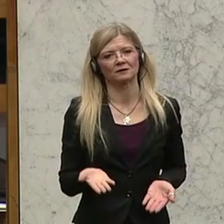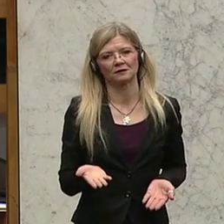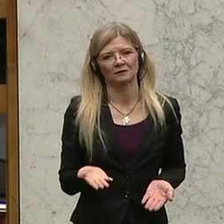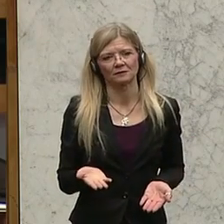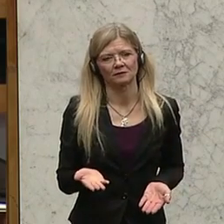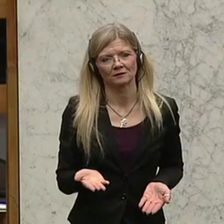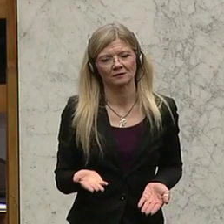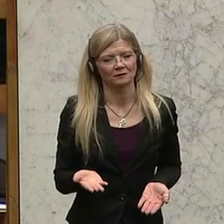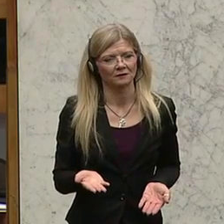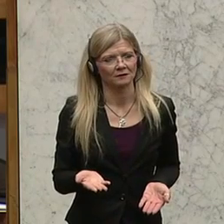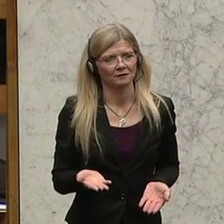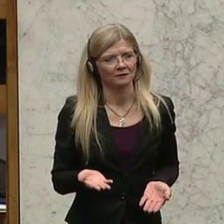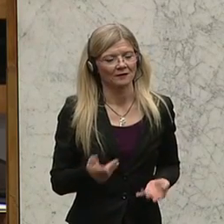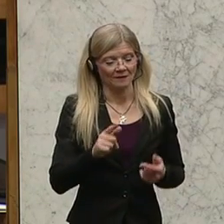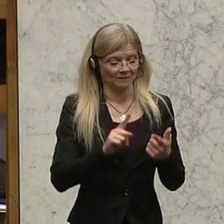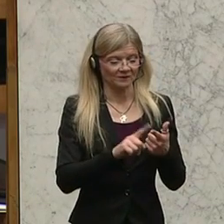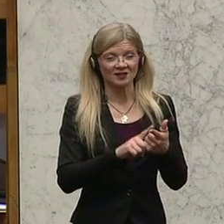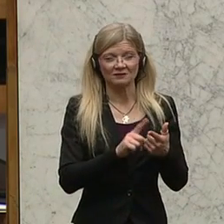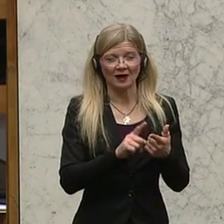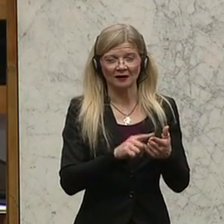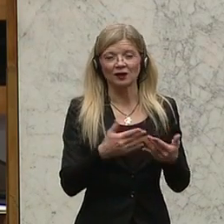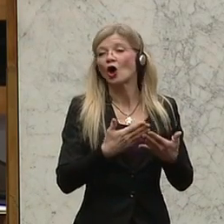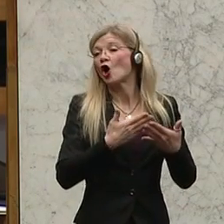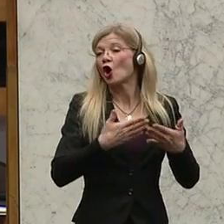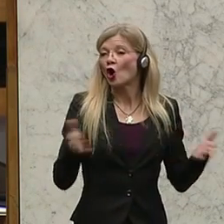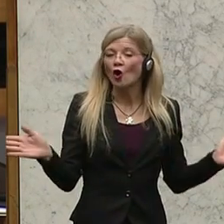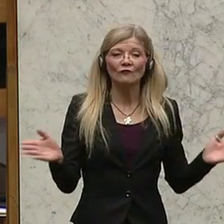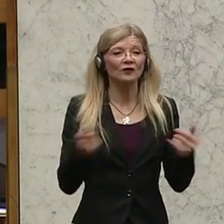Schritt, öffentlicher